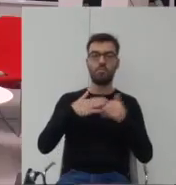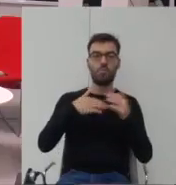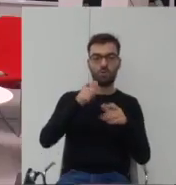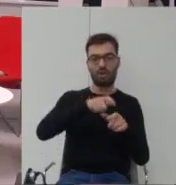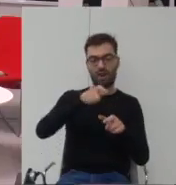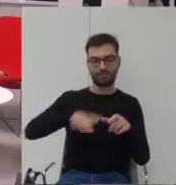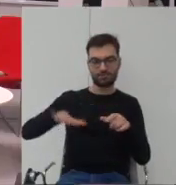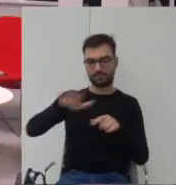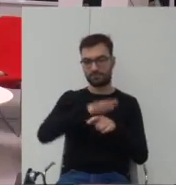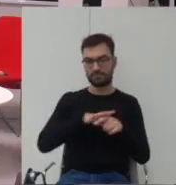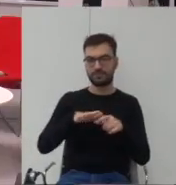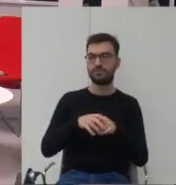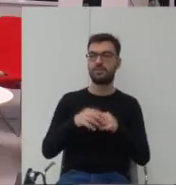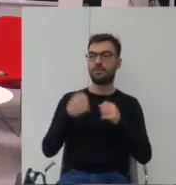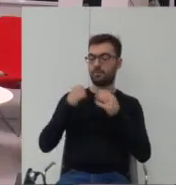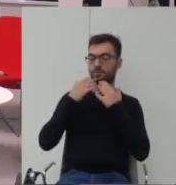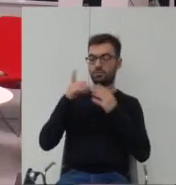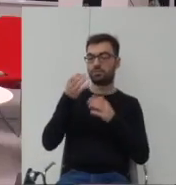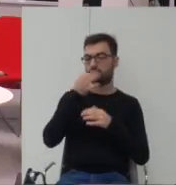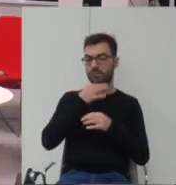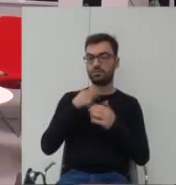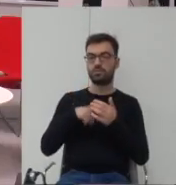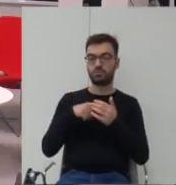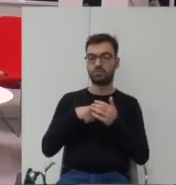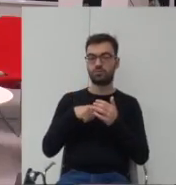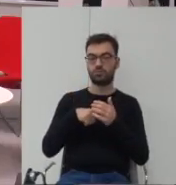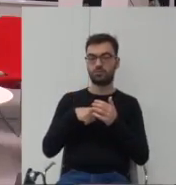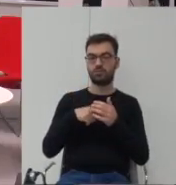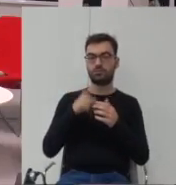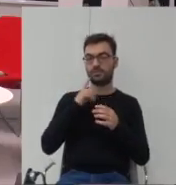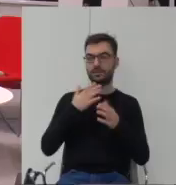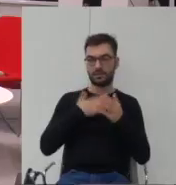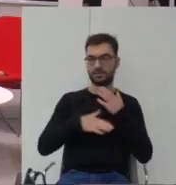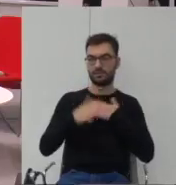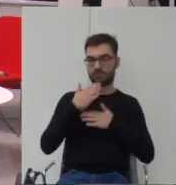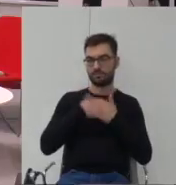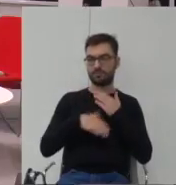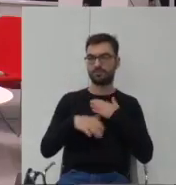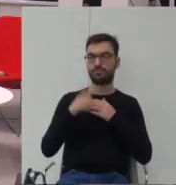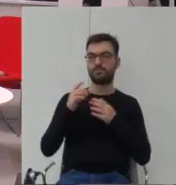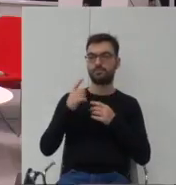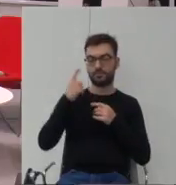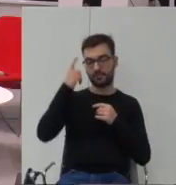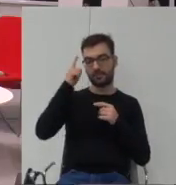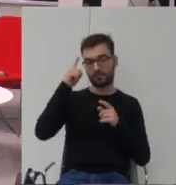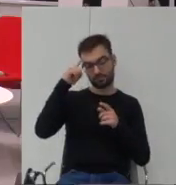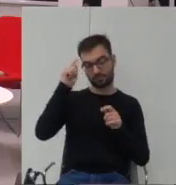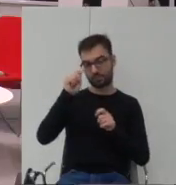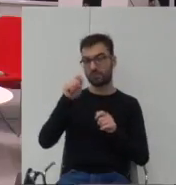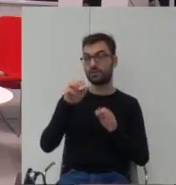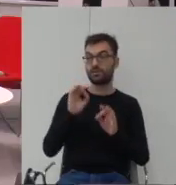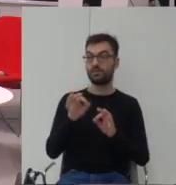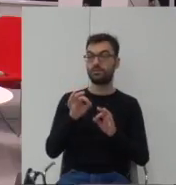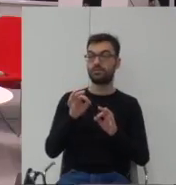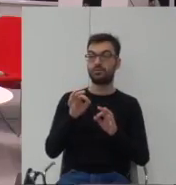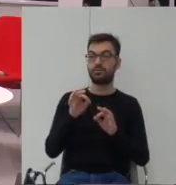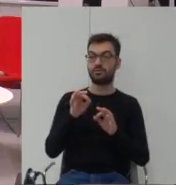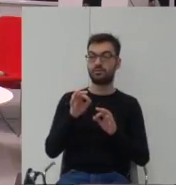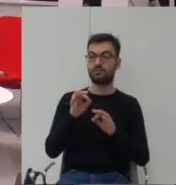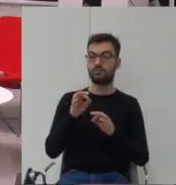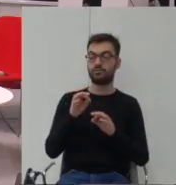najbardziej. Mhm. To jest rzecz, bardzo dziękuję za to pytanie, bo to nas szczególnie cieszy. Przypominam, znajdujemy się